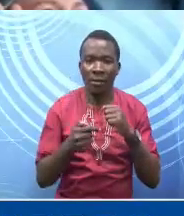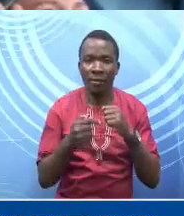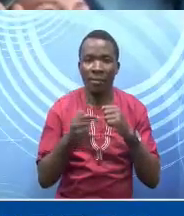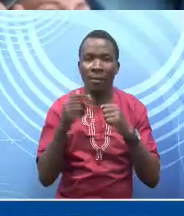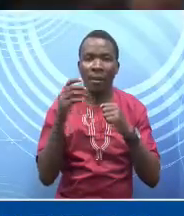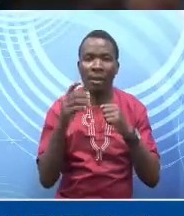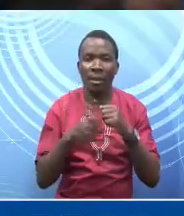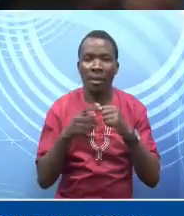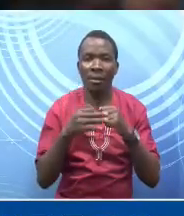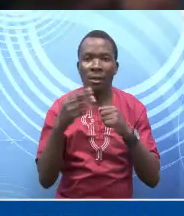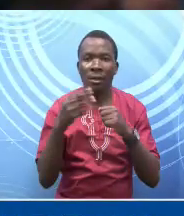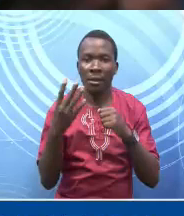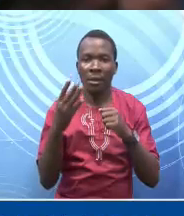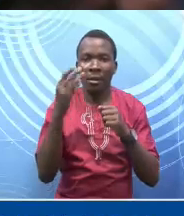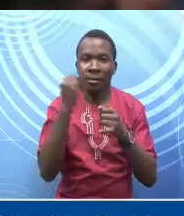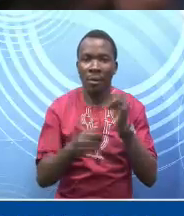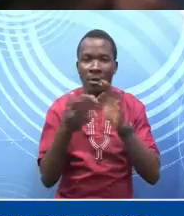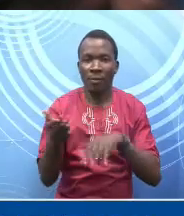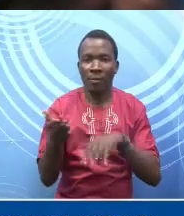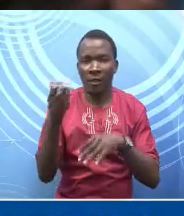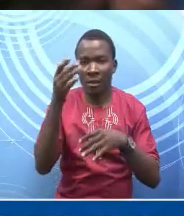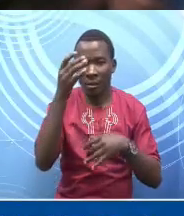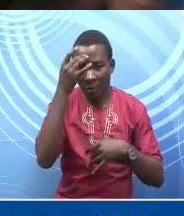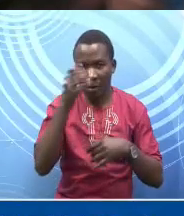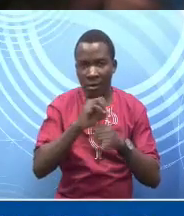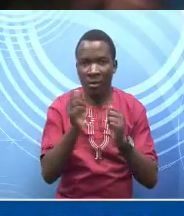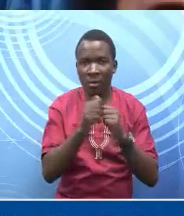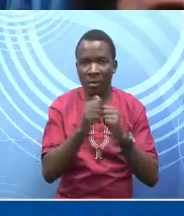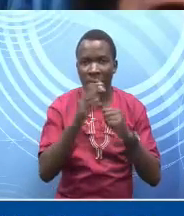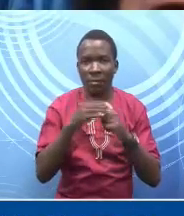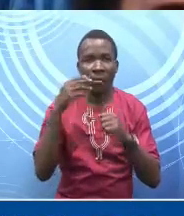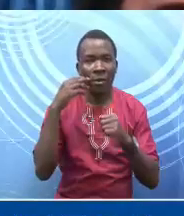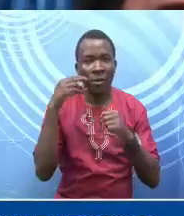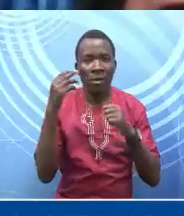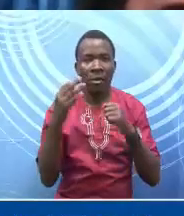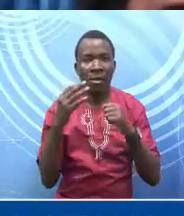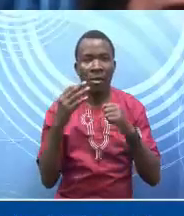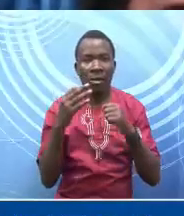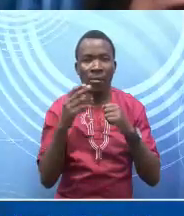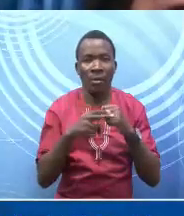2,271,684 bamaze kwicwa na COVID-19. Muri abangaba kandi bagera kuri